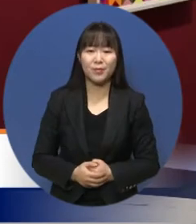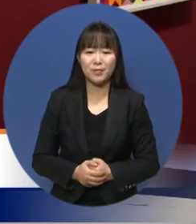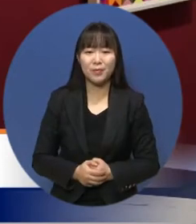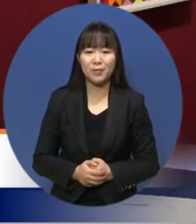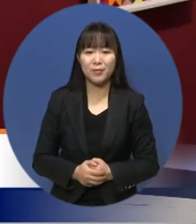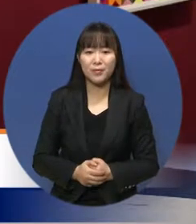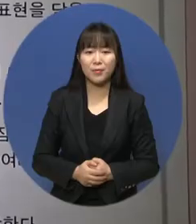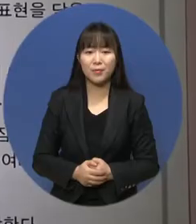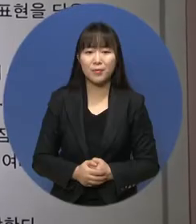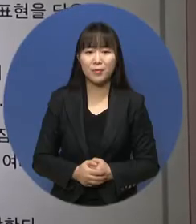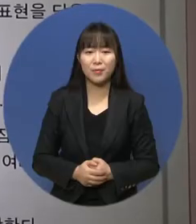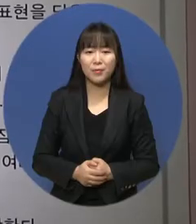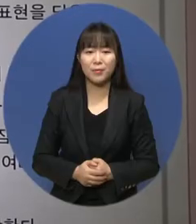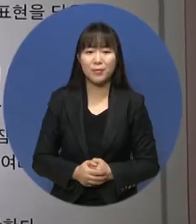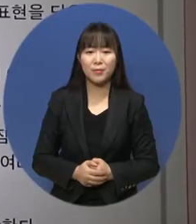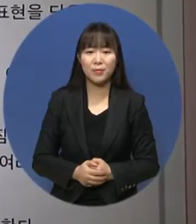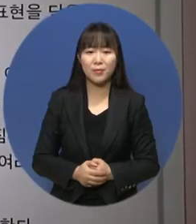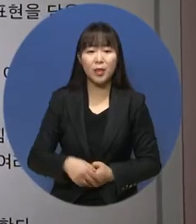만나봤습니다.